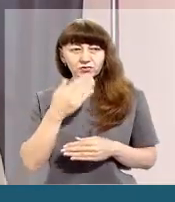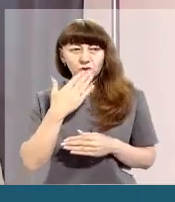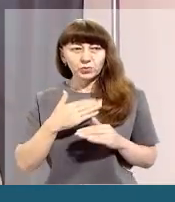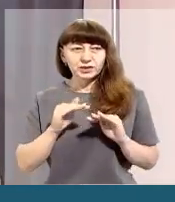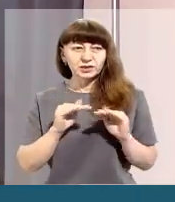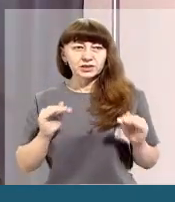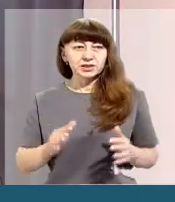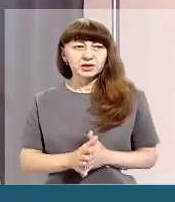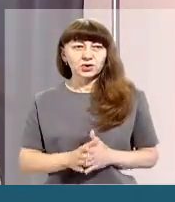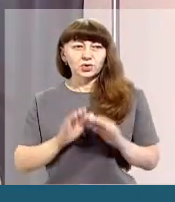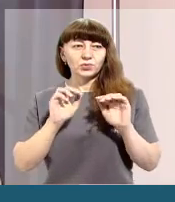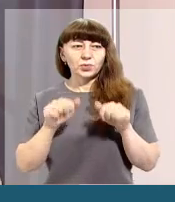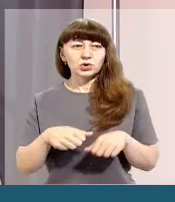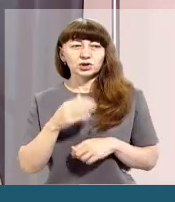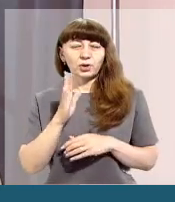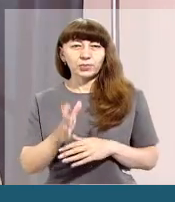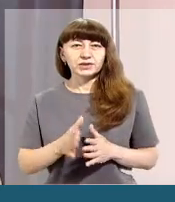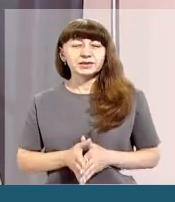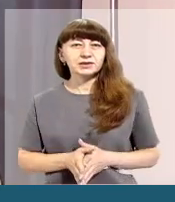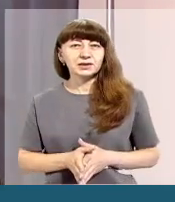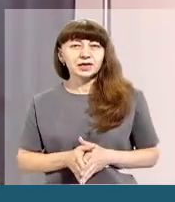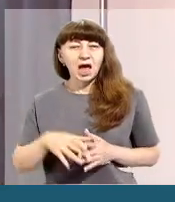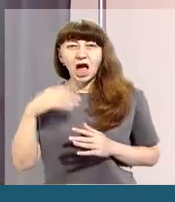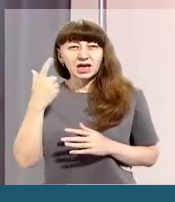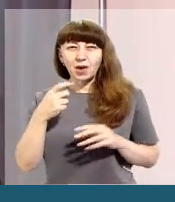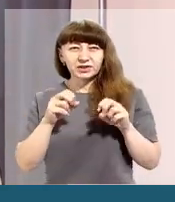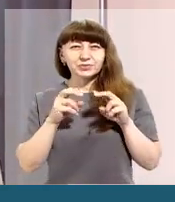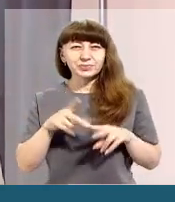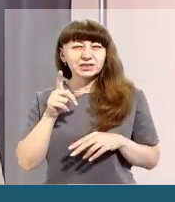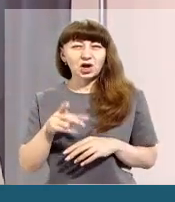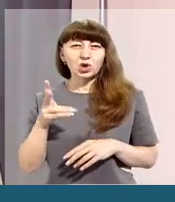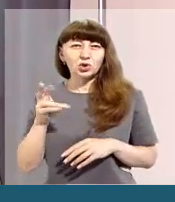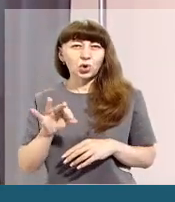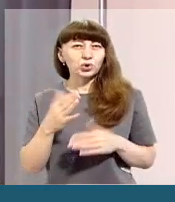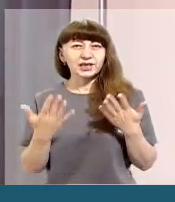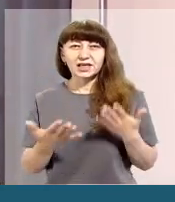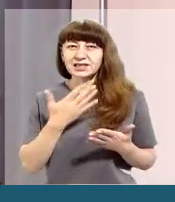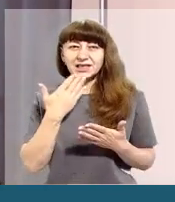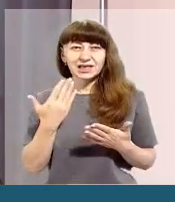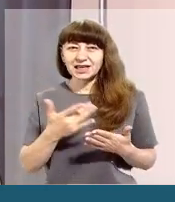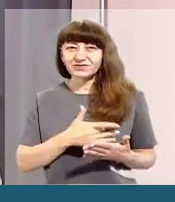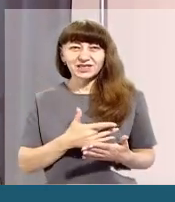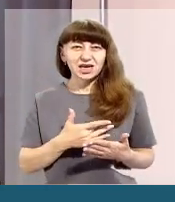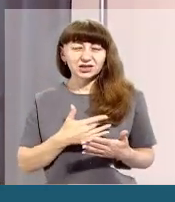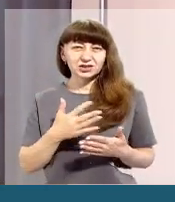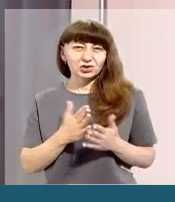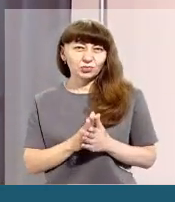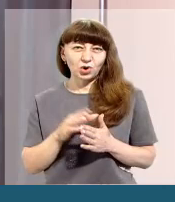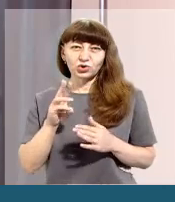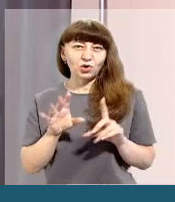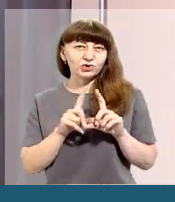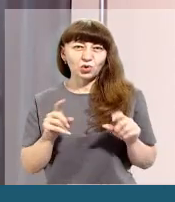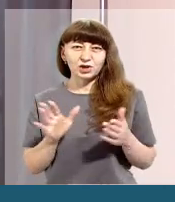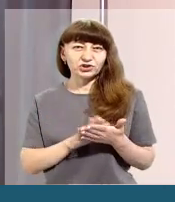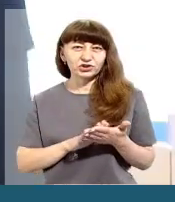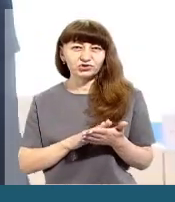детей. Можно быть грамотным специалистом, но если нет любви в сердце, то в школе ничего